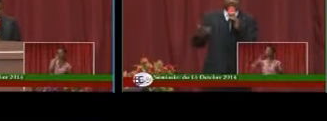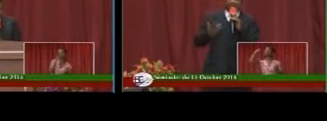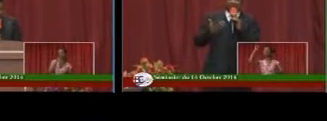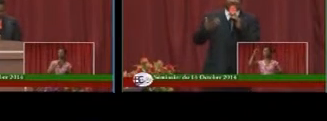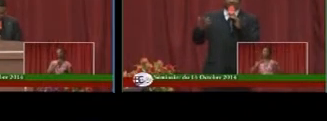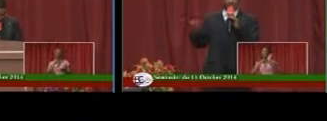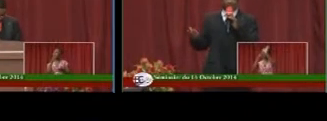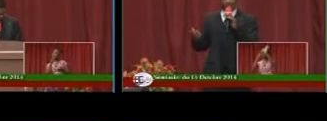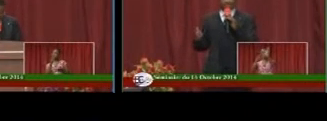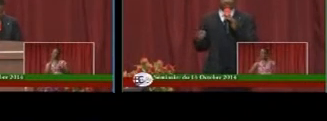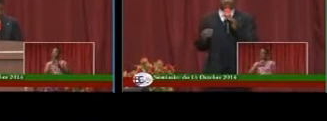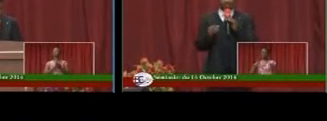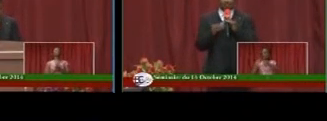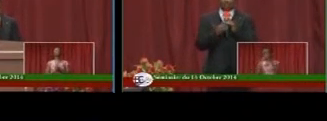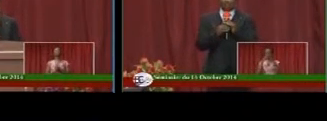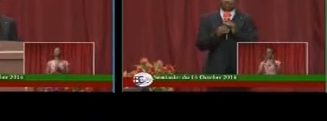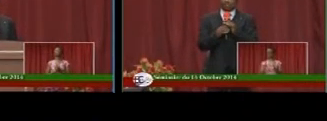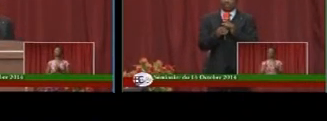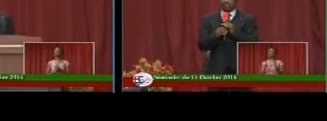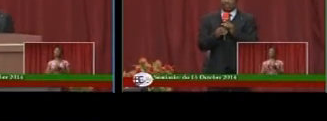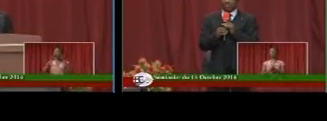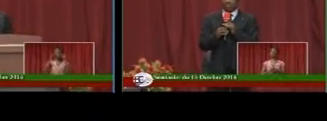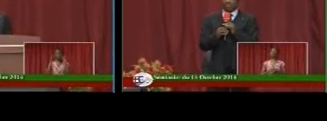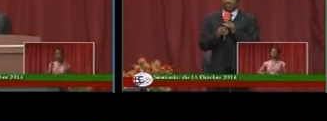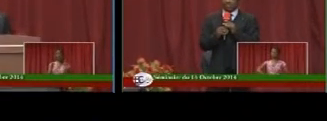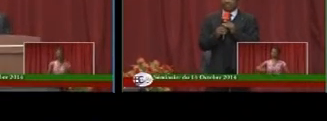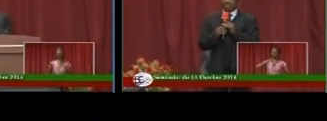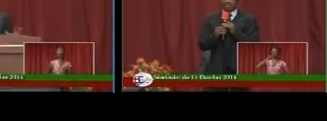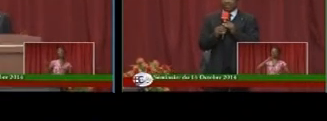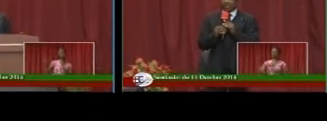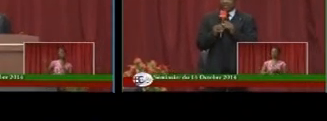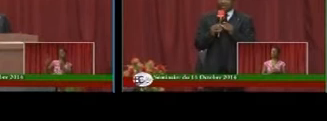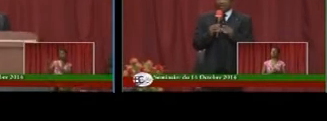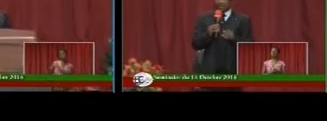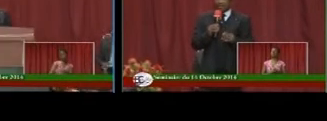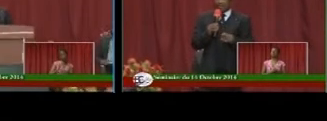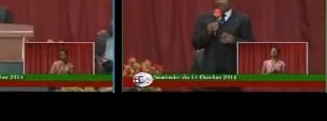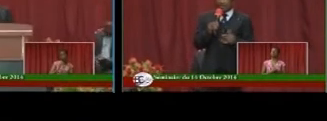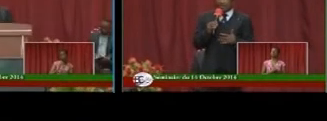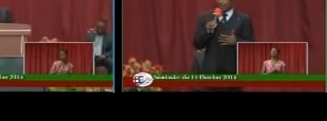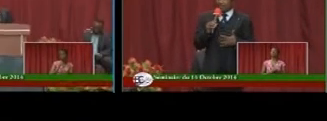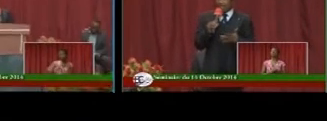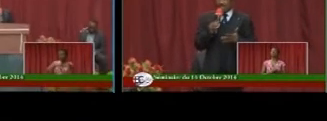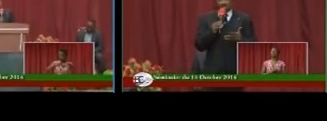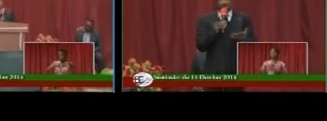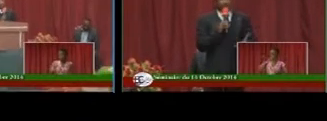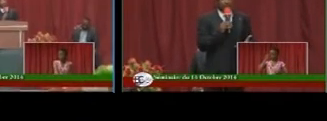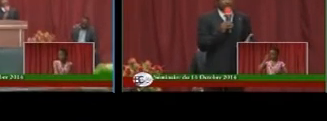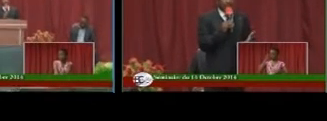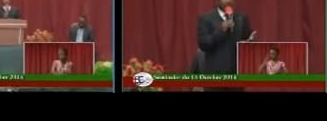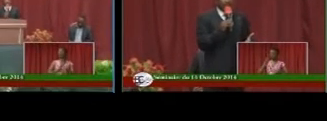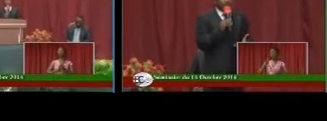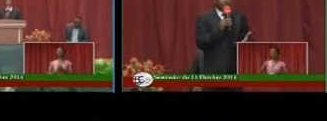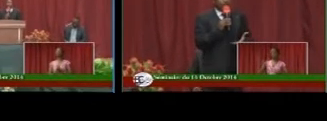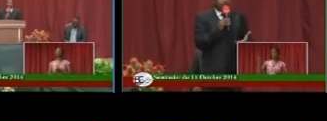pour avoir part à la liberté de la gloire de l'enfant de Dieu. Or, nous savons que